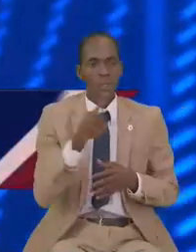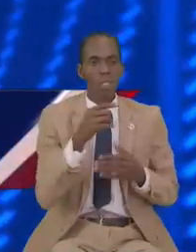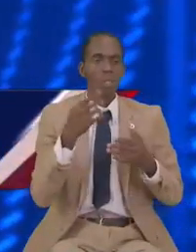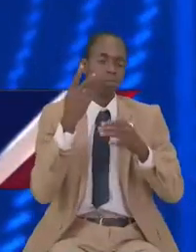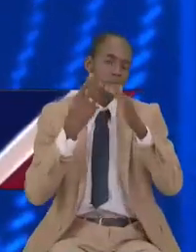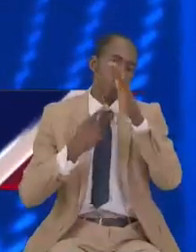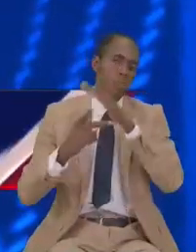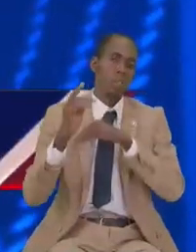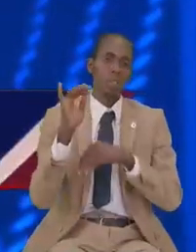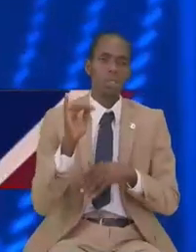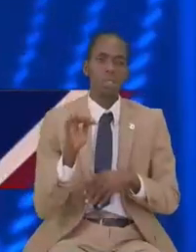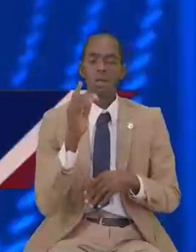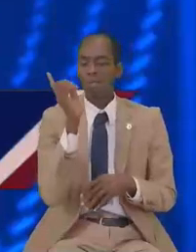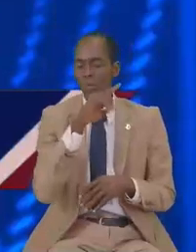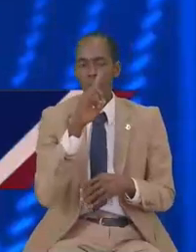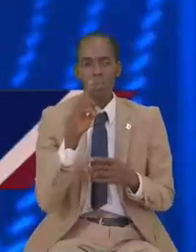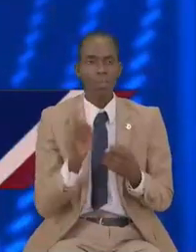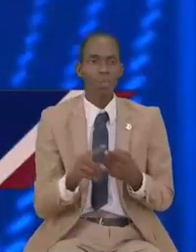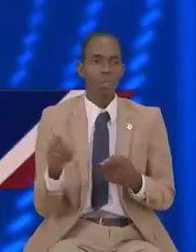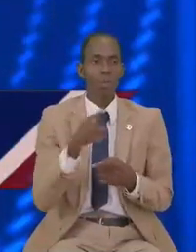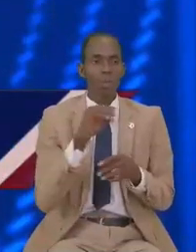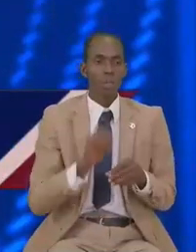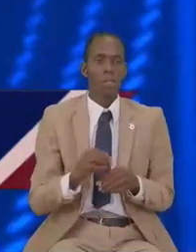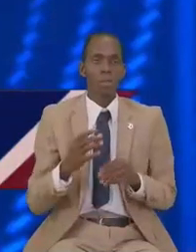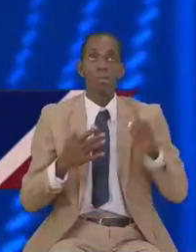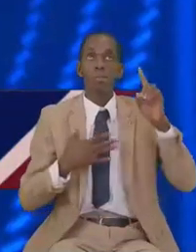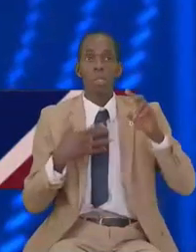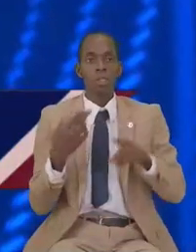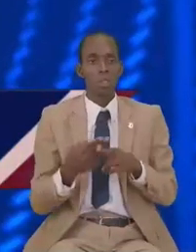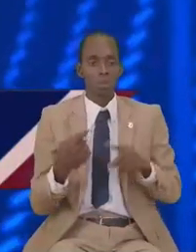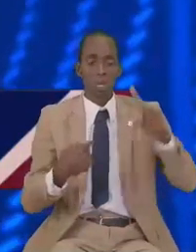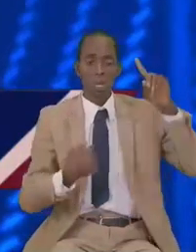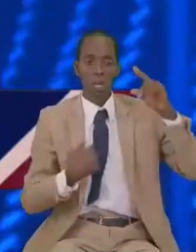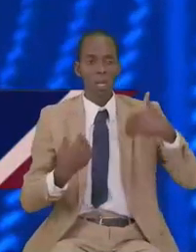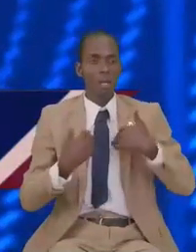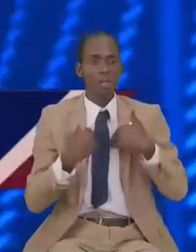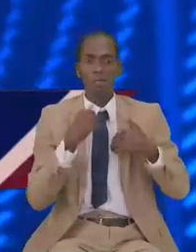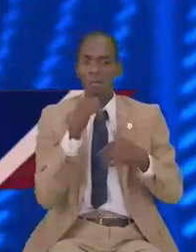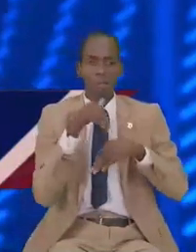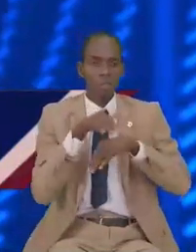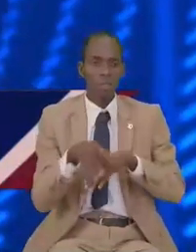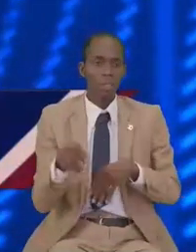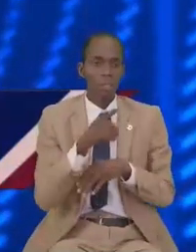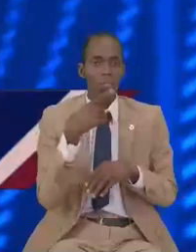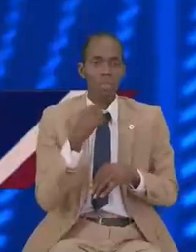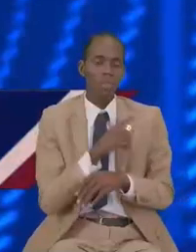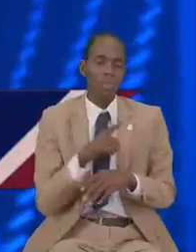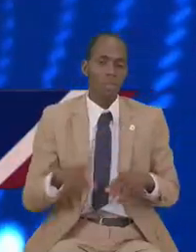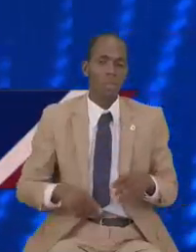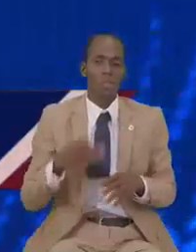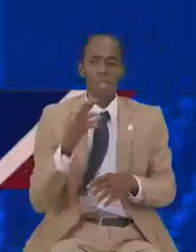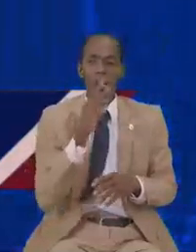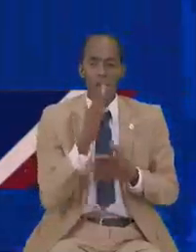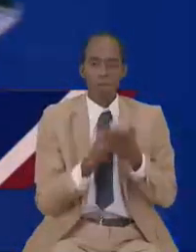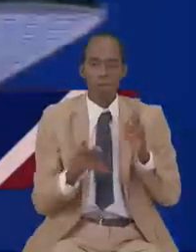Jérémie 29, 9. Car c'est le mensonge qui vous prophétise en mon nom. Je ne les ai point envoyés, dit l'Éternel. Il y a des